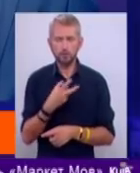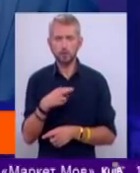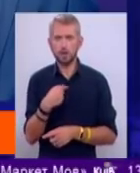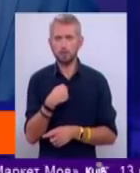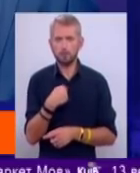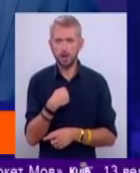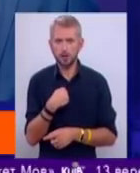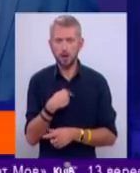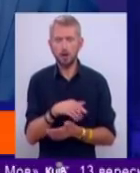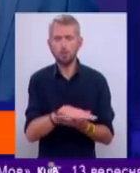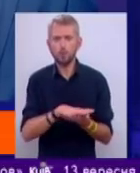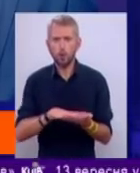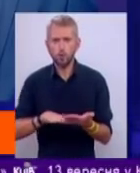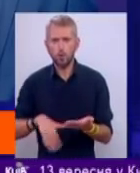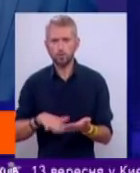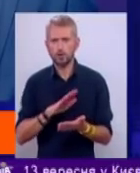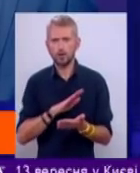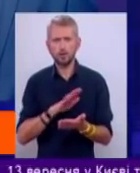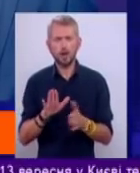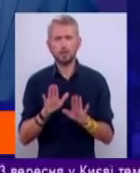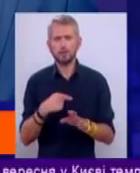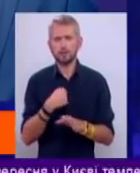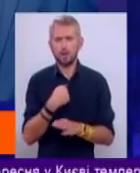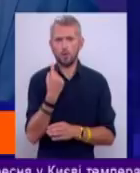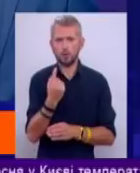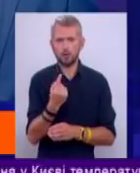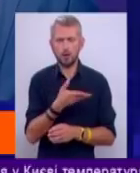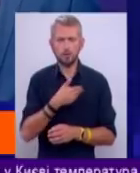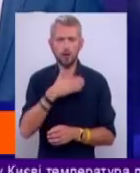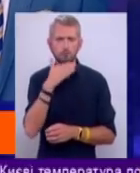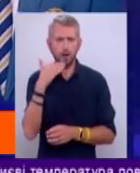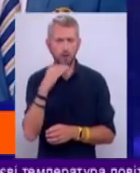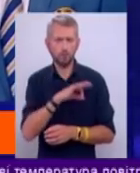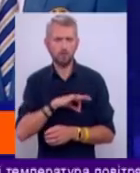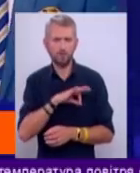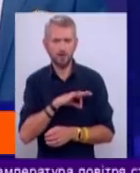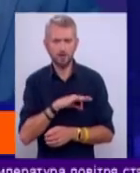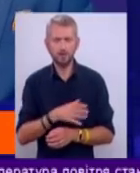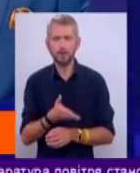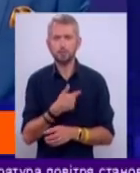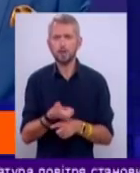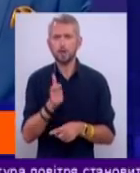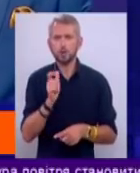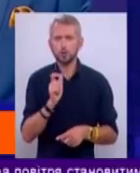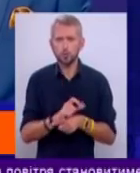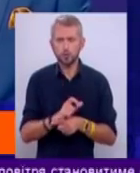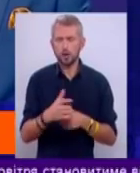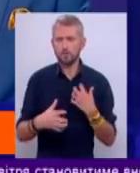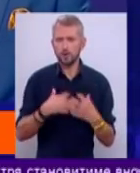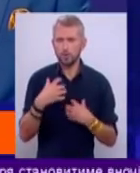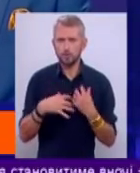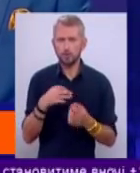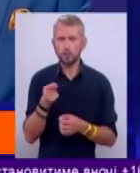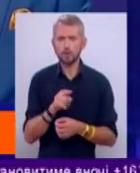мене от, продовження, не я тільки одна, нас багато вихователів. І ми дуже хвилюємося про